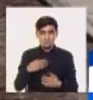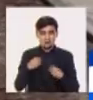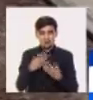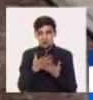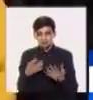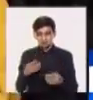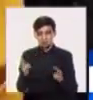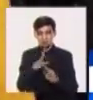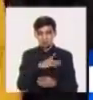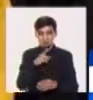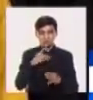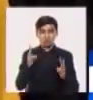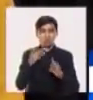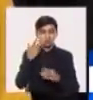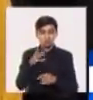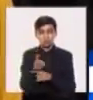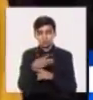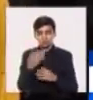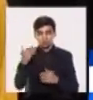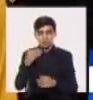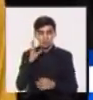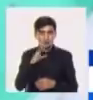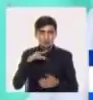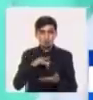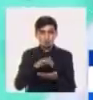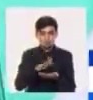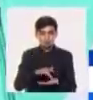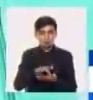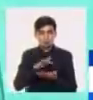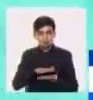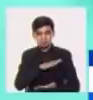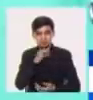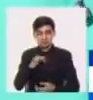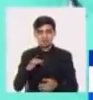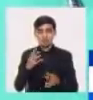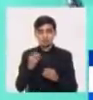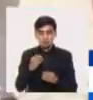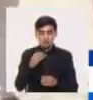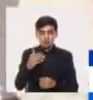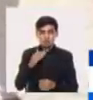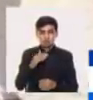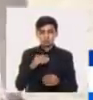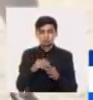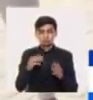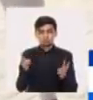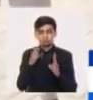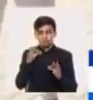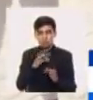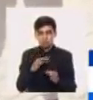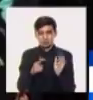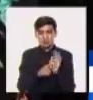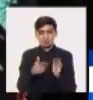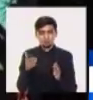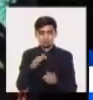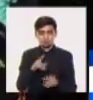тұрғындар тілсіз жау тұтанған сәтте өрт сөндірушілердің суы таусылып қала берді дейді. Соның кесірінен қатар тұрған 7 саудан саны көз алдымызда жанып кетті деп